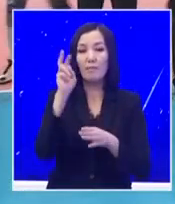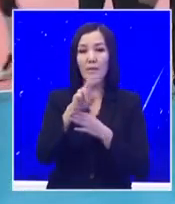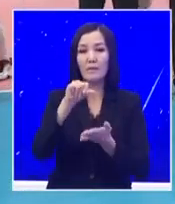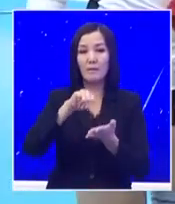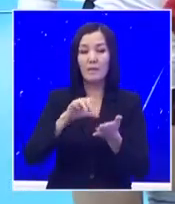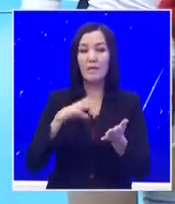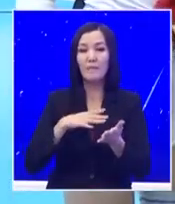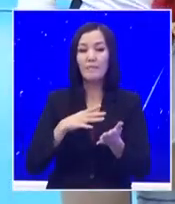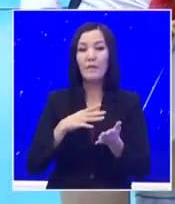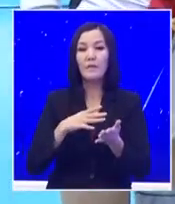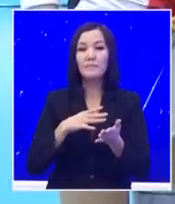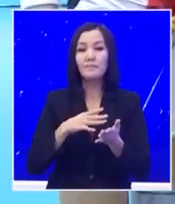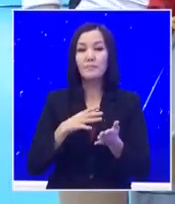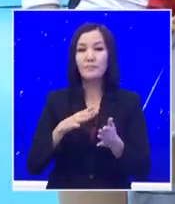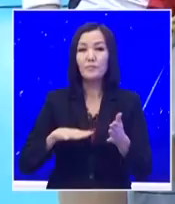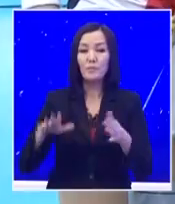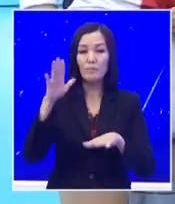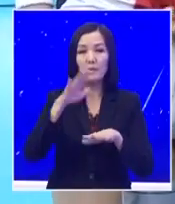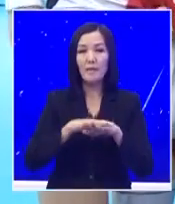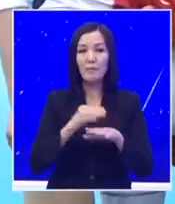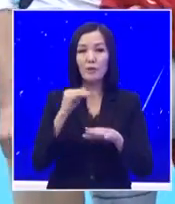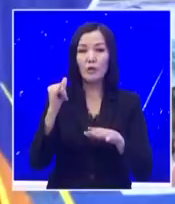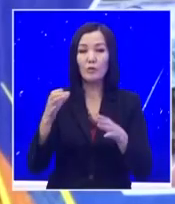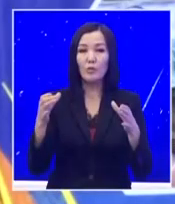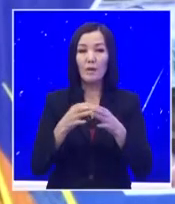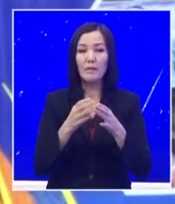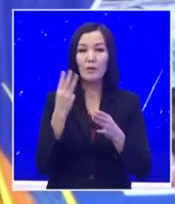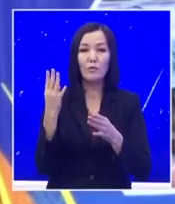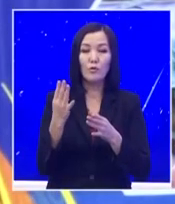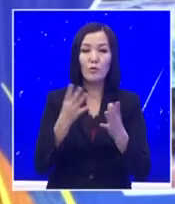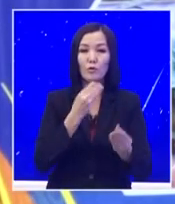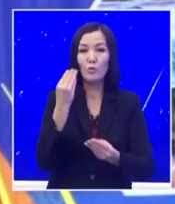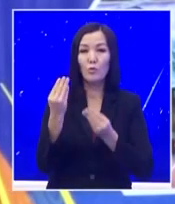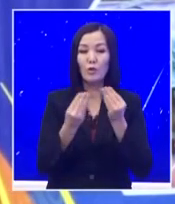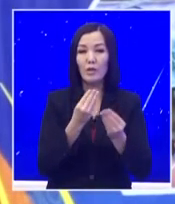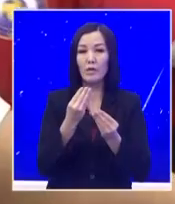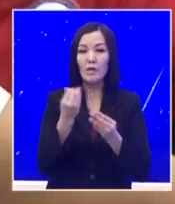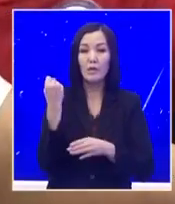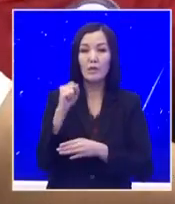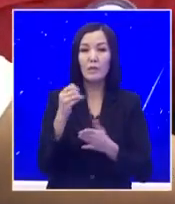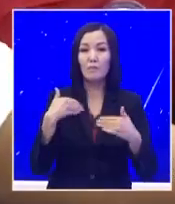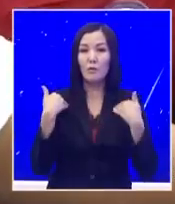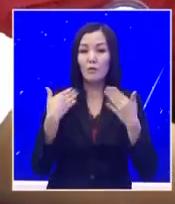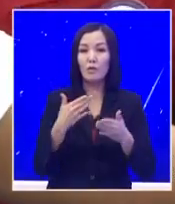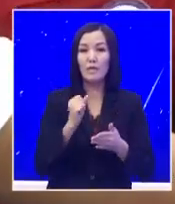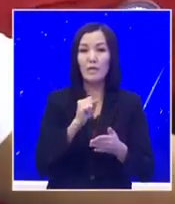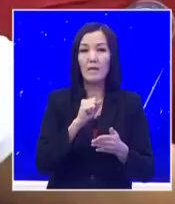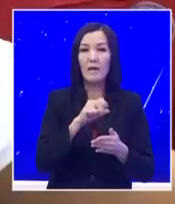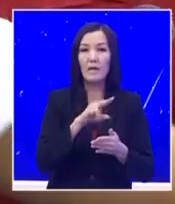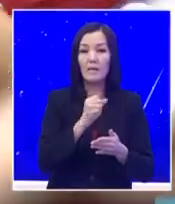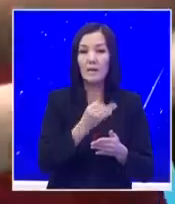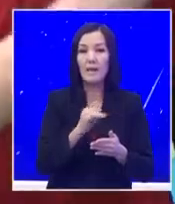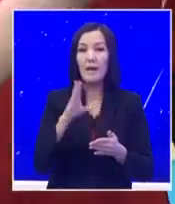тамашалады. Өз кезегінде өңір басшысы Жетісу командасының 4-ші турдағы алғашқы жеңісімен құттықтады. Алтай және Алматы ұжымдарымен